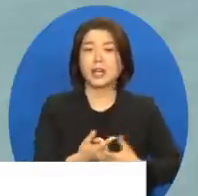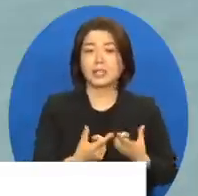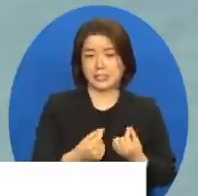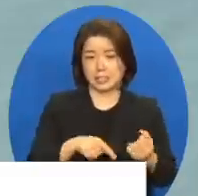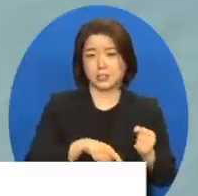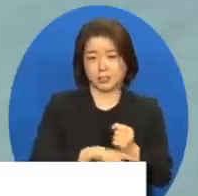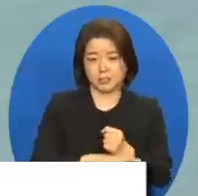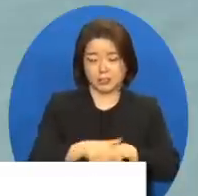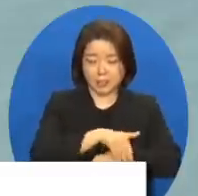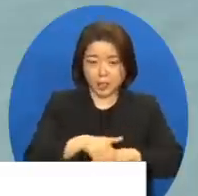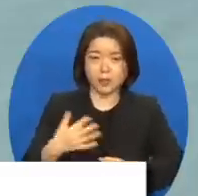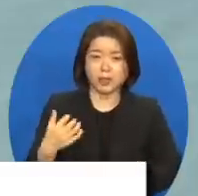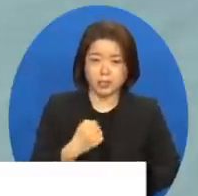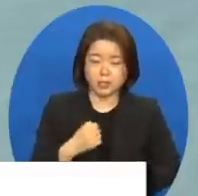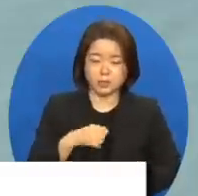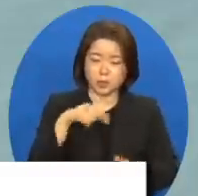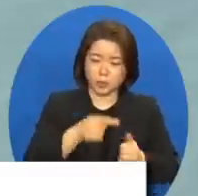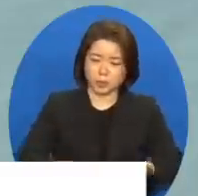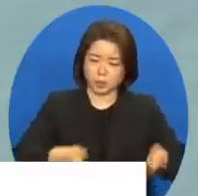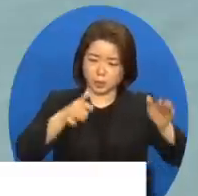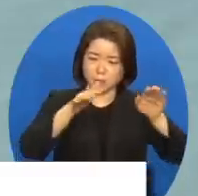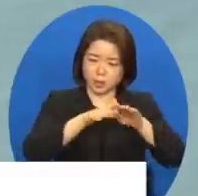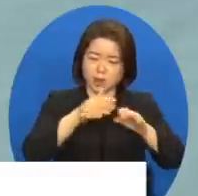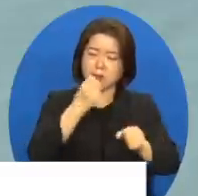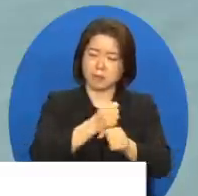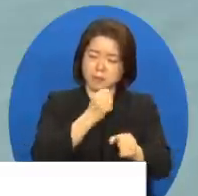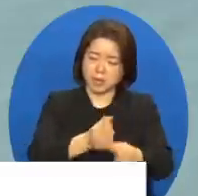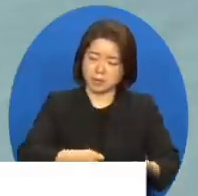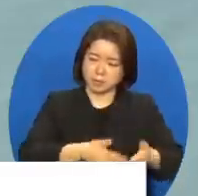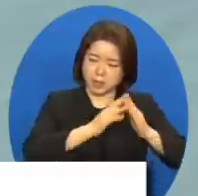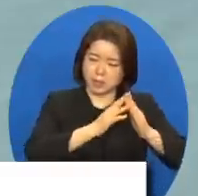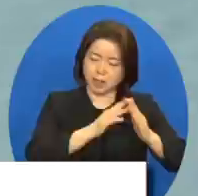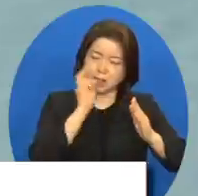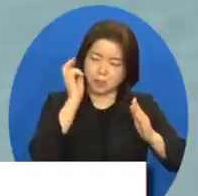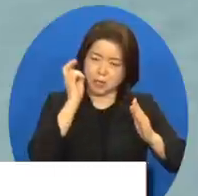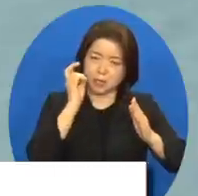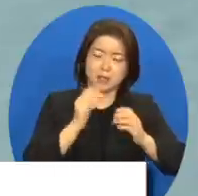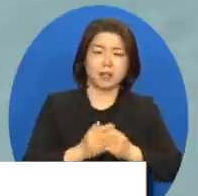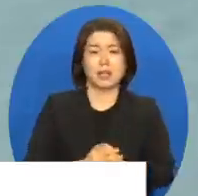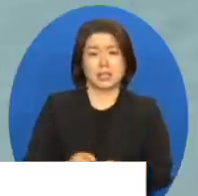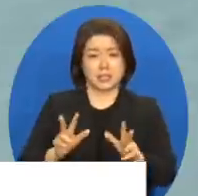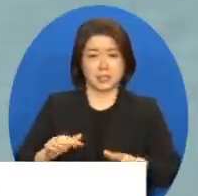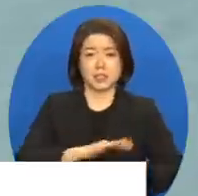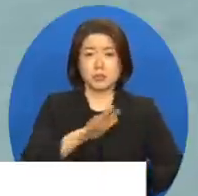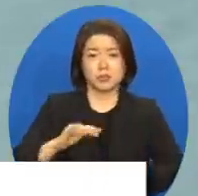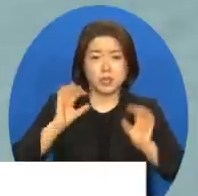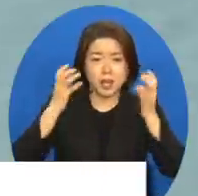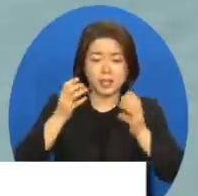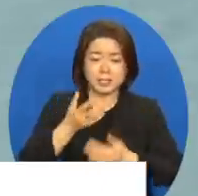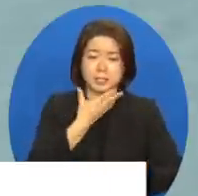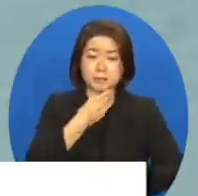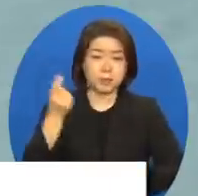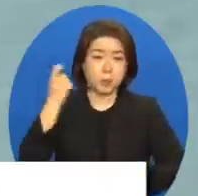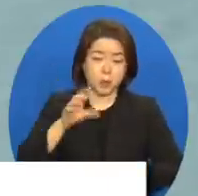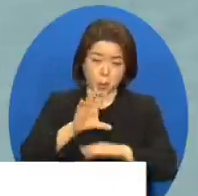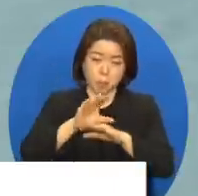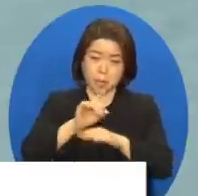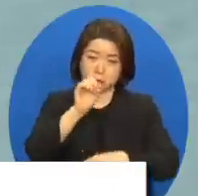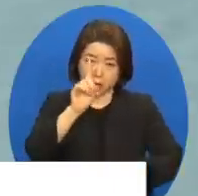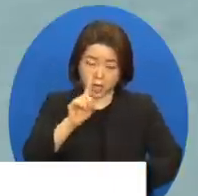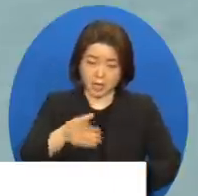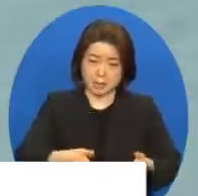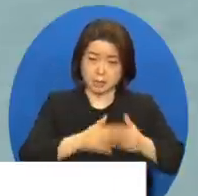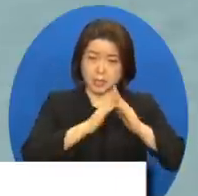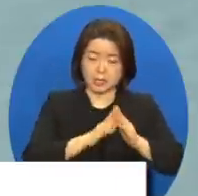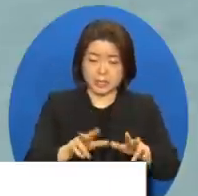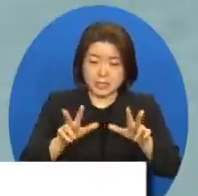뜻으로 이 교육관을 짓게 하실 수도 있는 거구나. 지금 우리가 아이들의 복음 방송국을 하나 세우자고